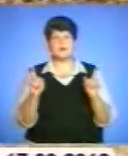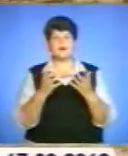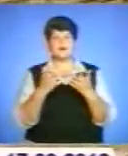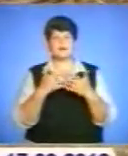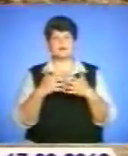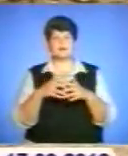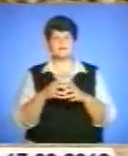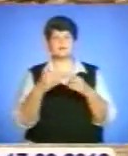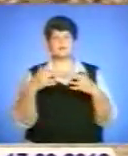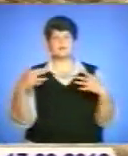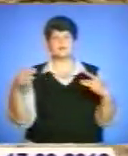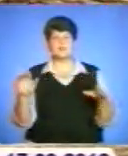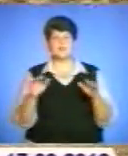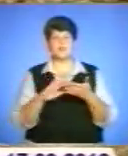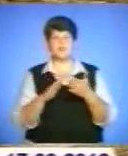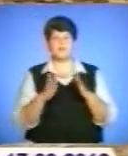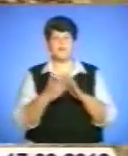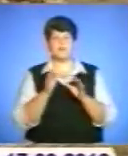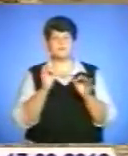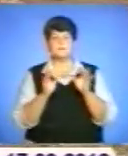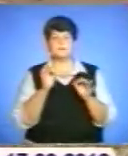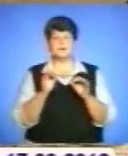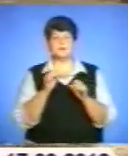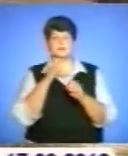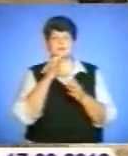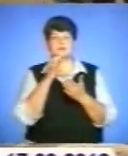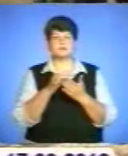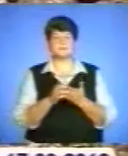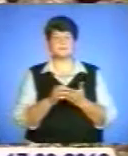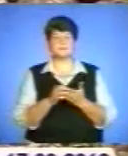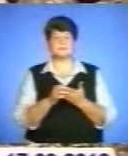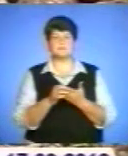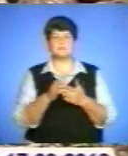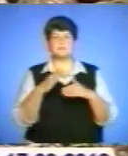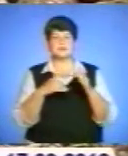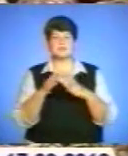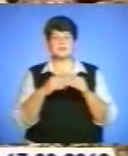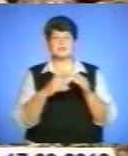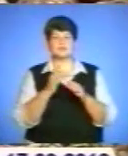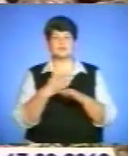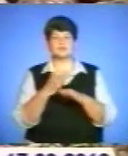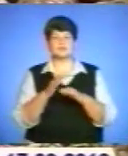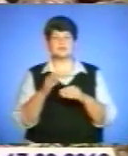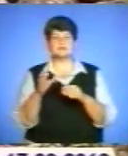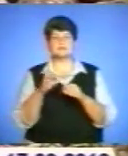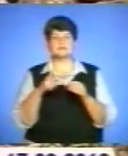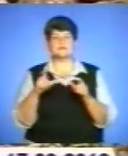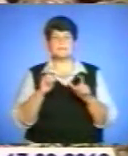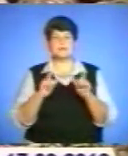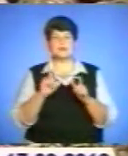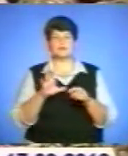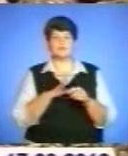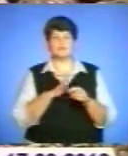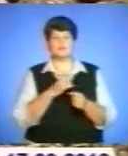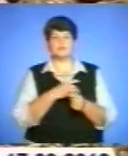різних ґрунтово-кліматичних умовах, відзначивши розкислення ґрунтів. Практична частина семінару пройшла на полях приватного